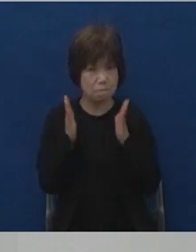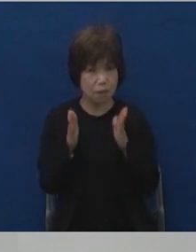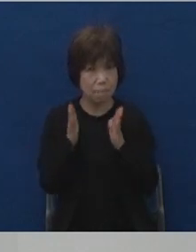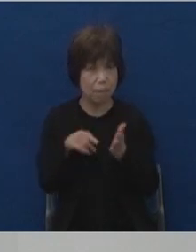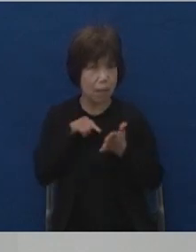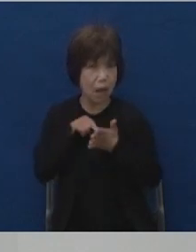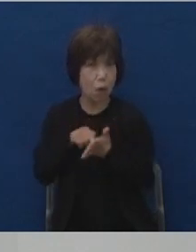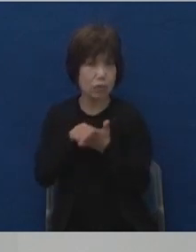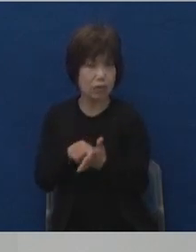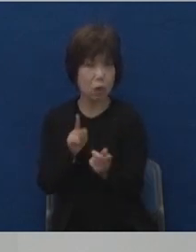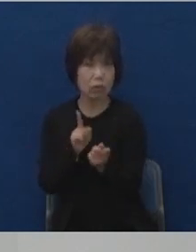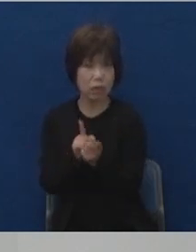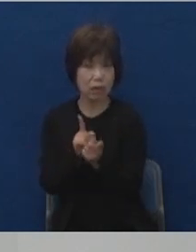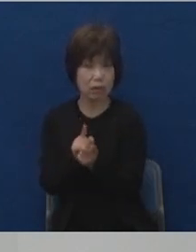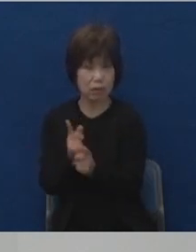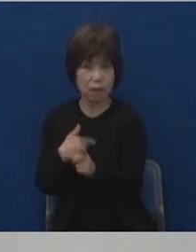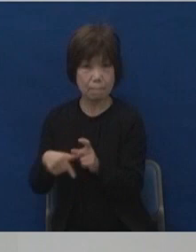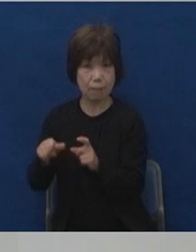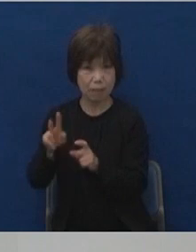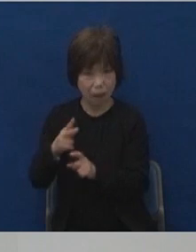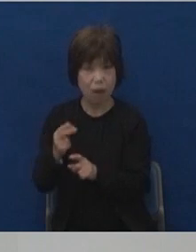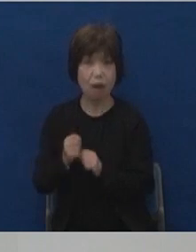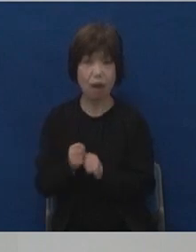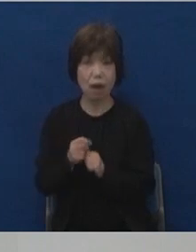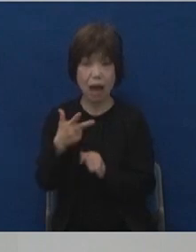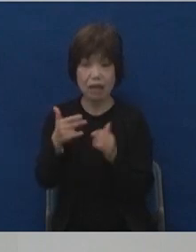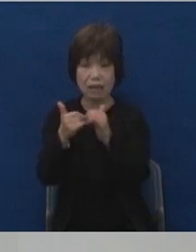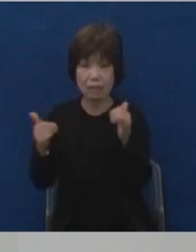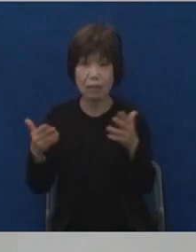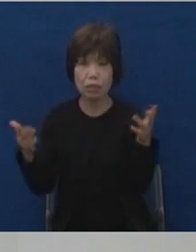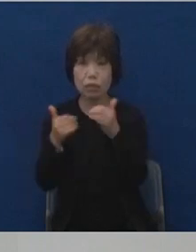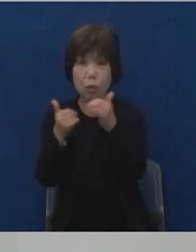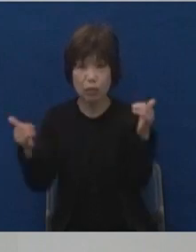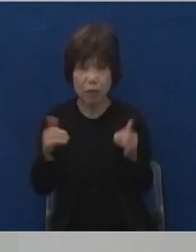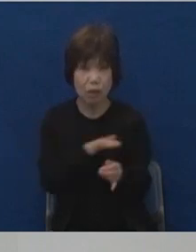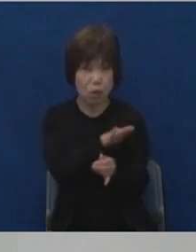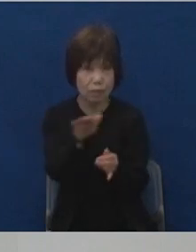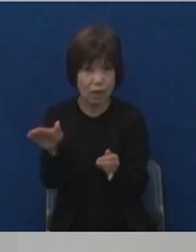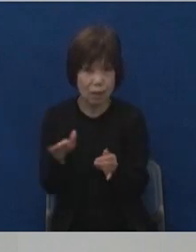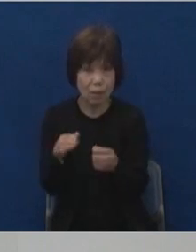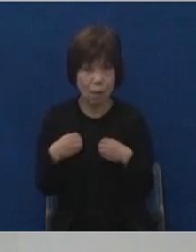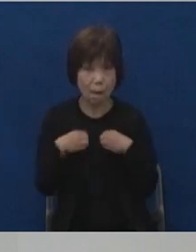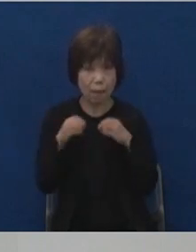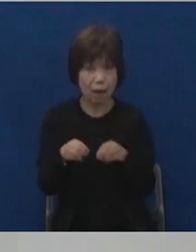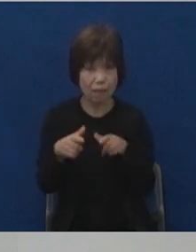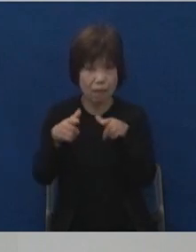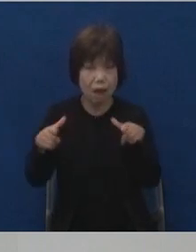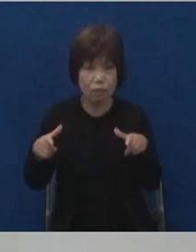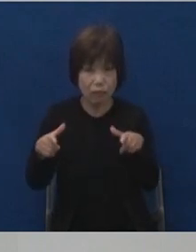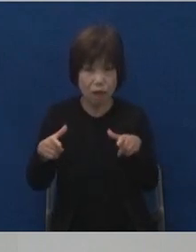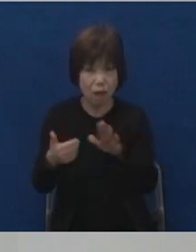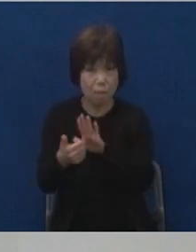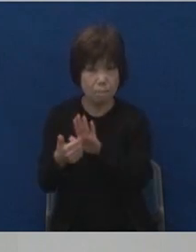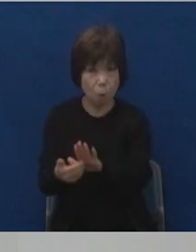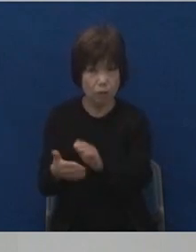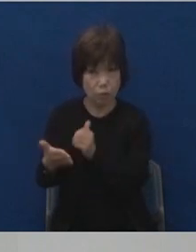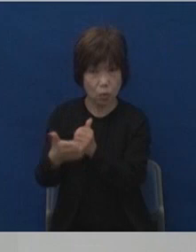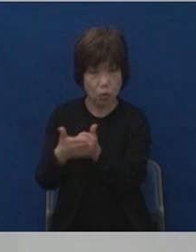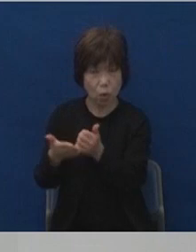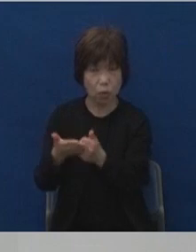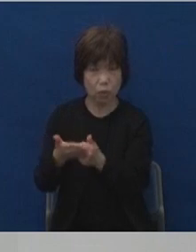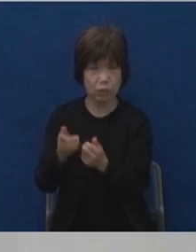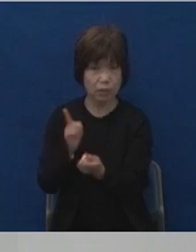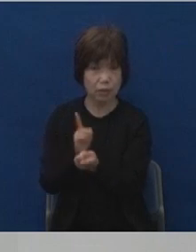し、さらには市民、事業者の皆様による感染拡大防止のご協力に対し、深